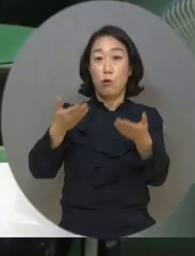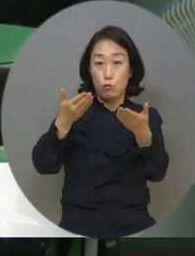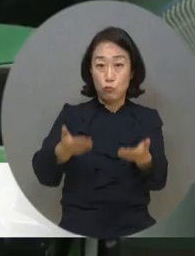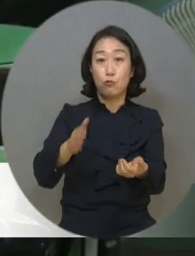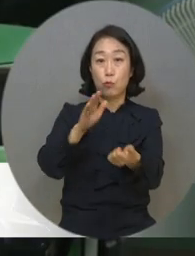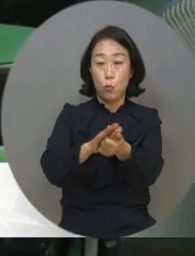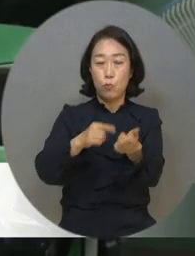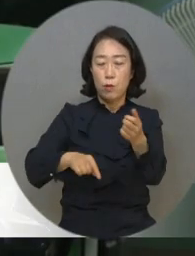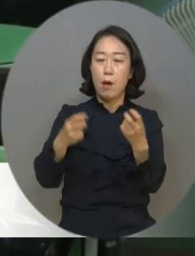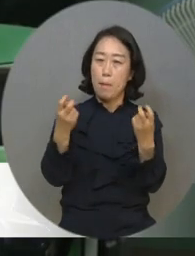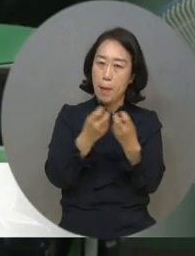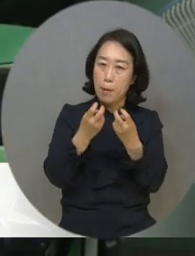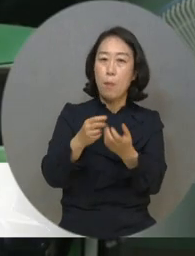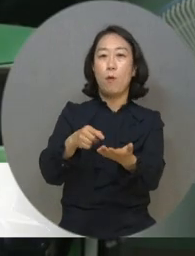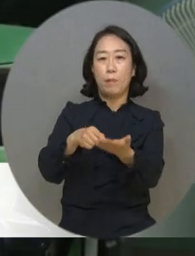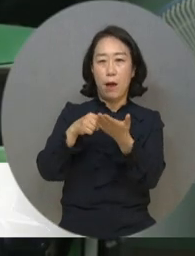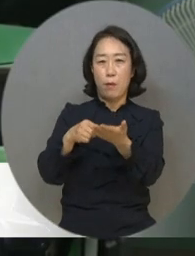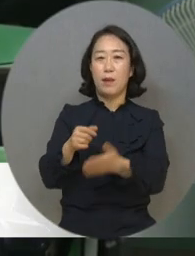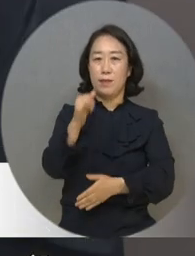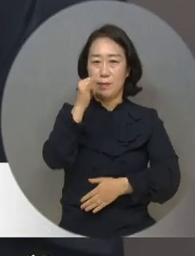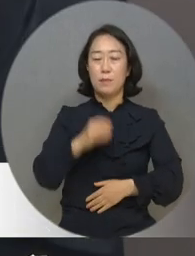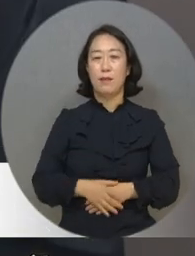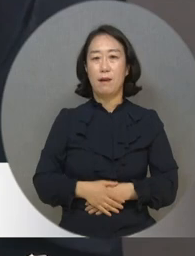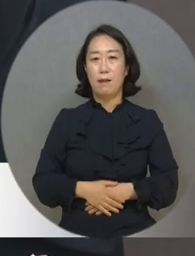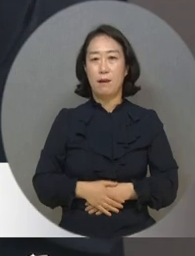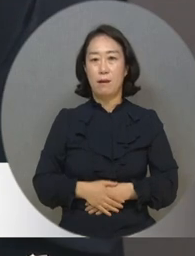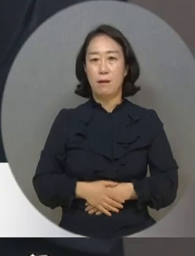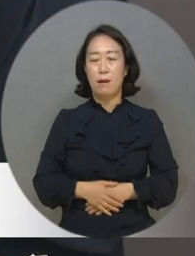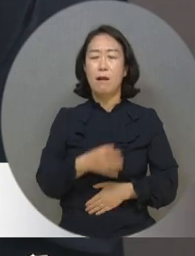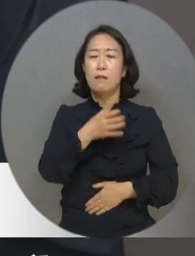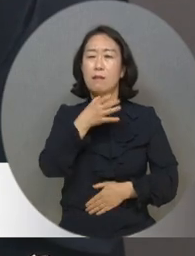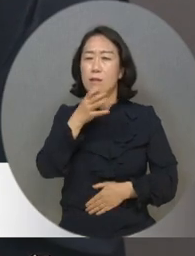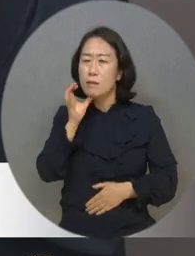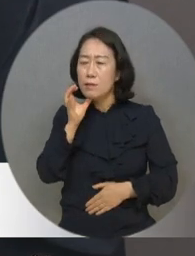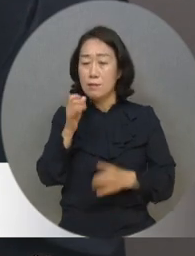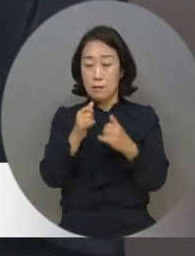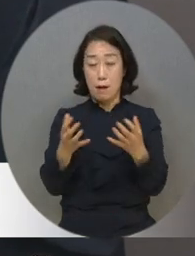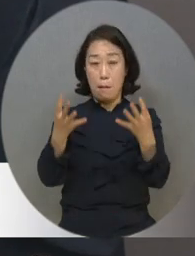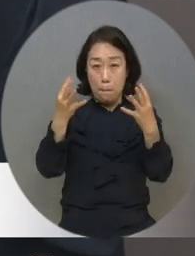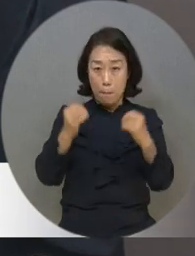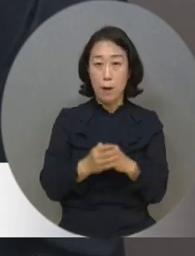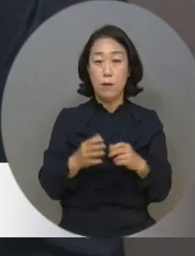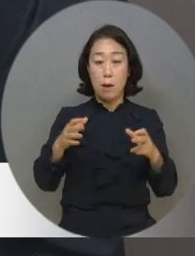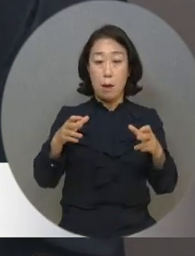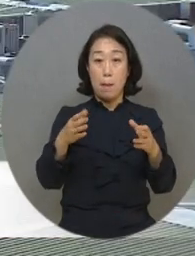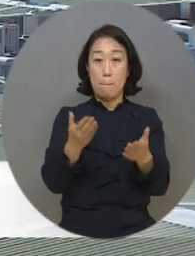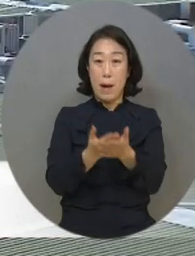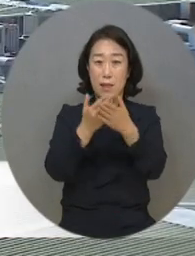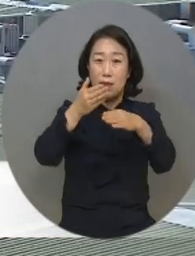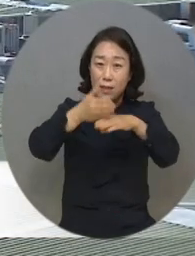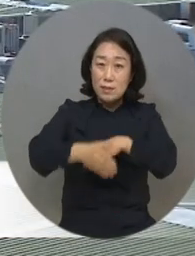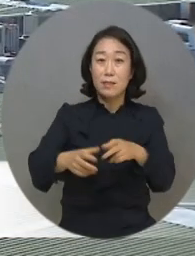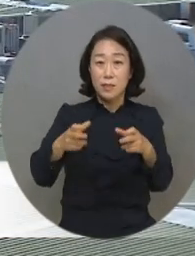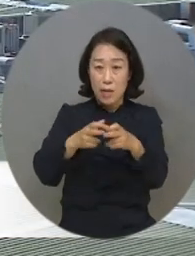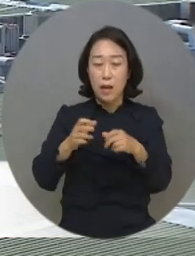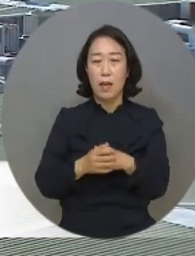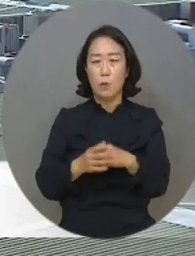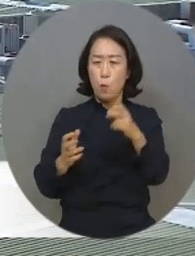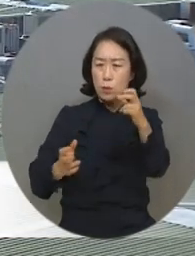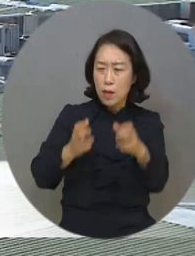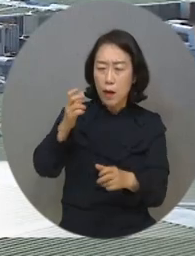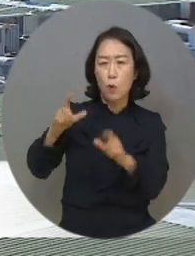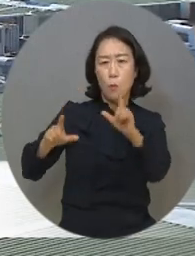가지 방안을 제시했다고 전했습니다. 빠른 고령화와 발달장애인의 비중 증가, 산업구조 재편